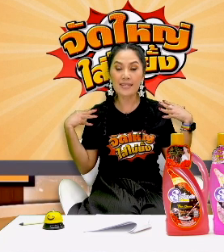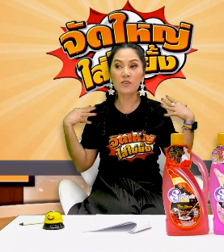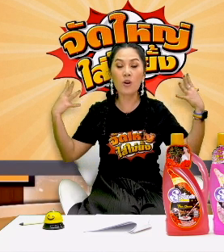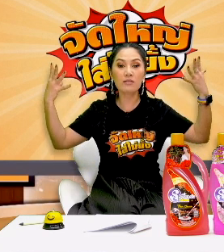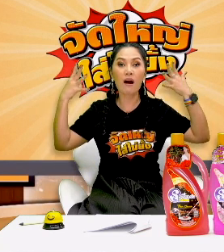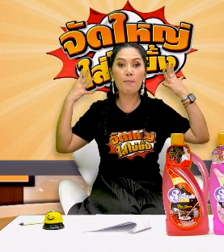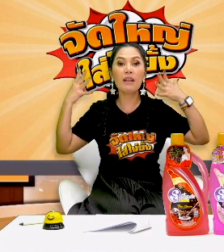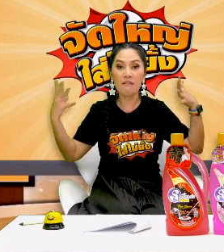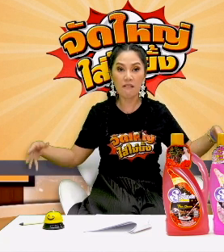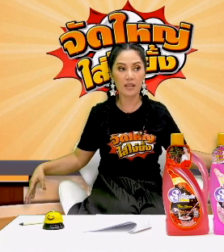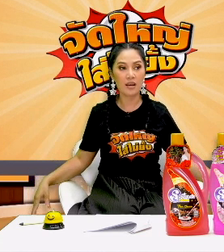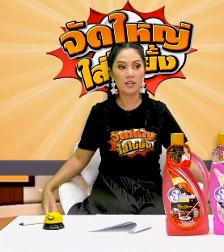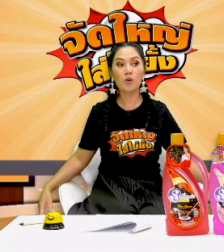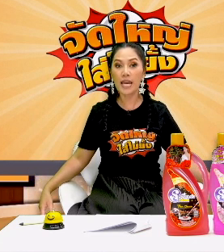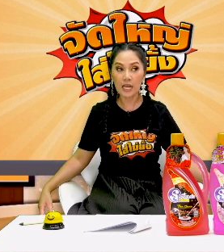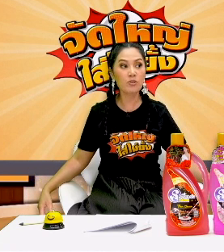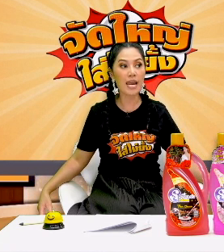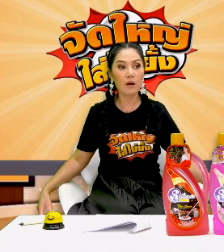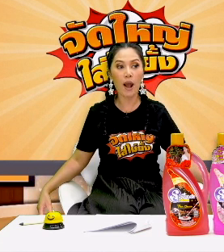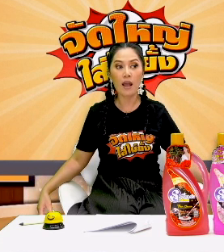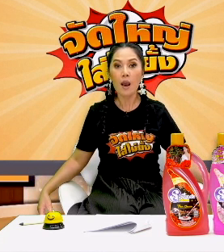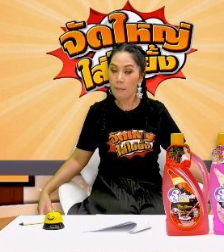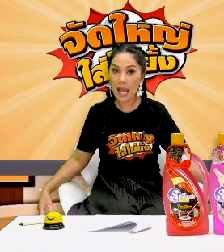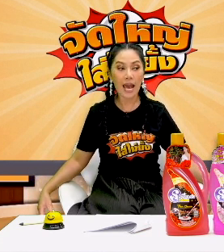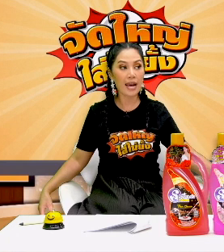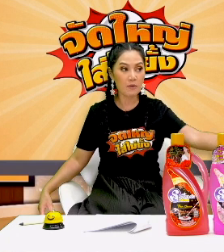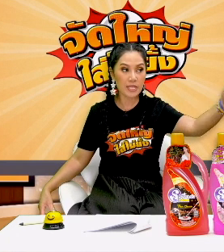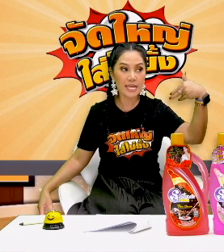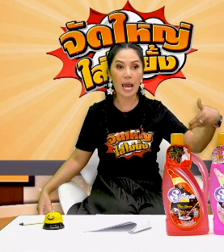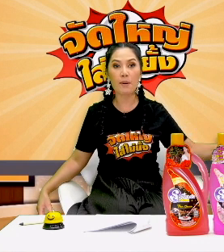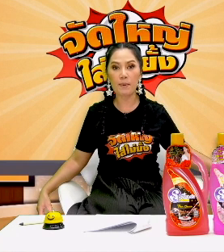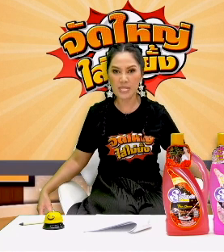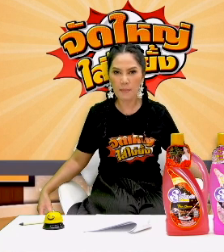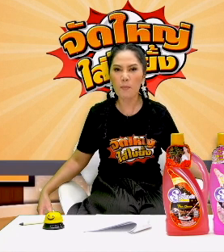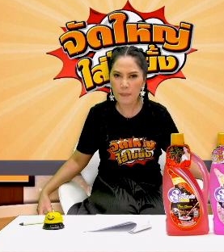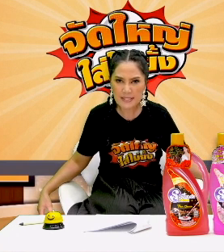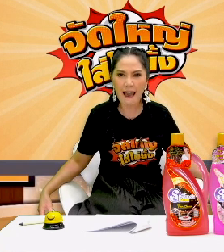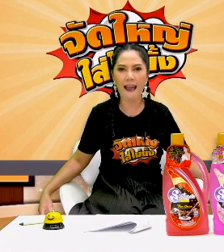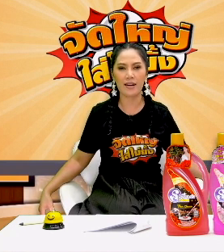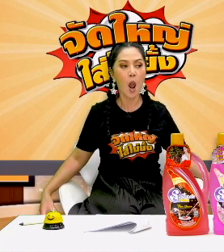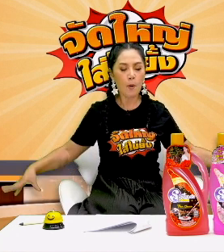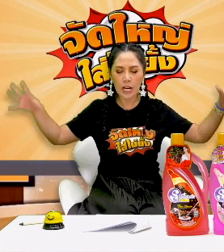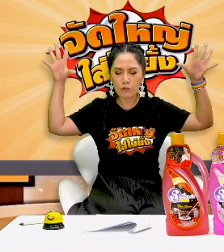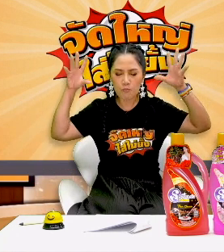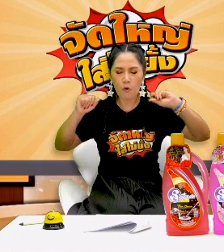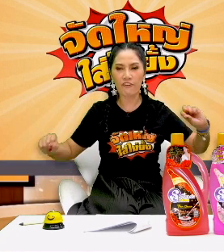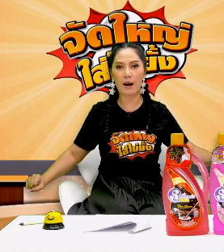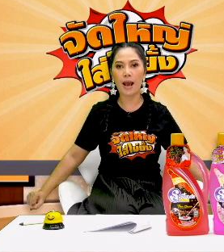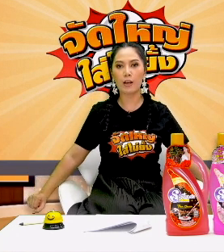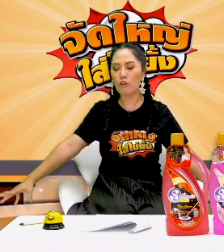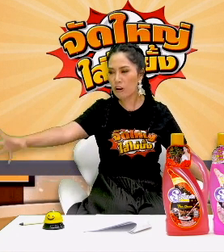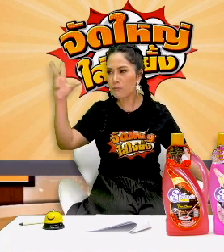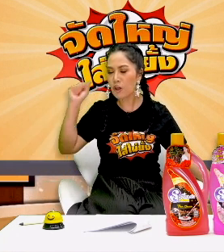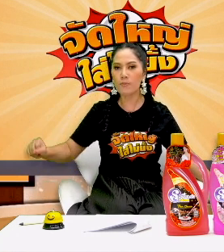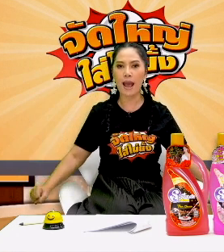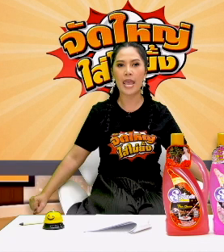ได้ฉันก็เลยเติมมันเรื่อยๆจนฉันเข้าใจเลยว่าบางครั้งไอ้วิธีการแบบนี้มันจะทำให้เราเป็นประสาทเพราะนั้นเราต้องปลูกฝังใหม่เ